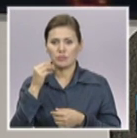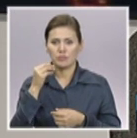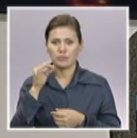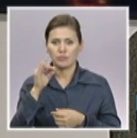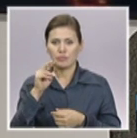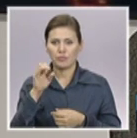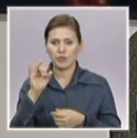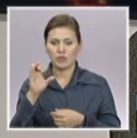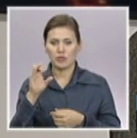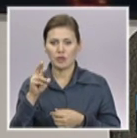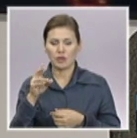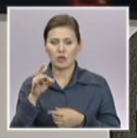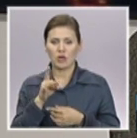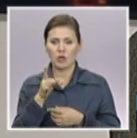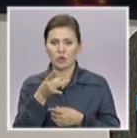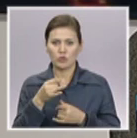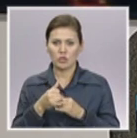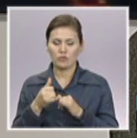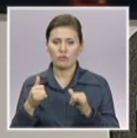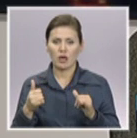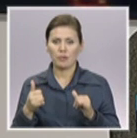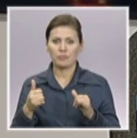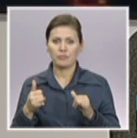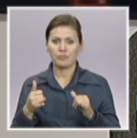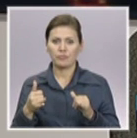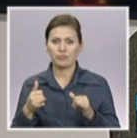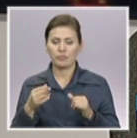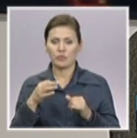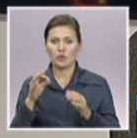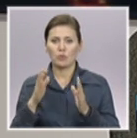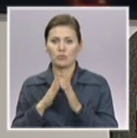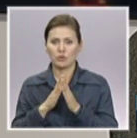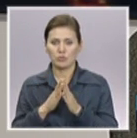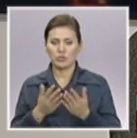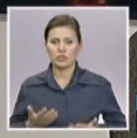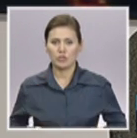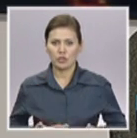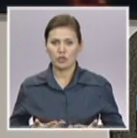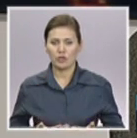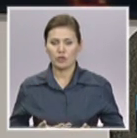Алмата-Вилийские районы развиваем. Так, по просьбе жителей